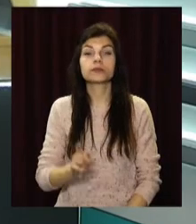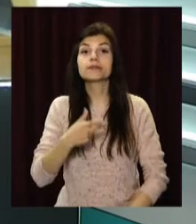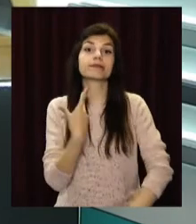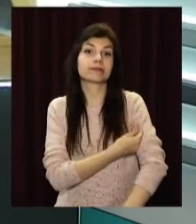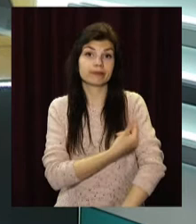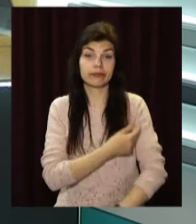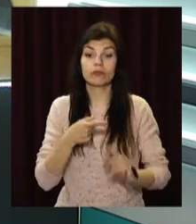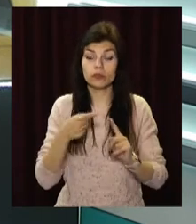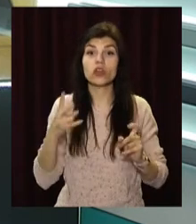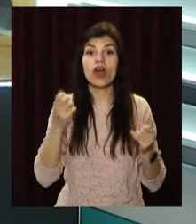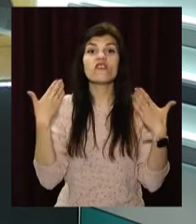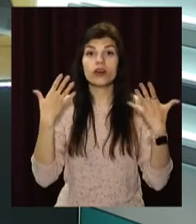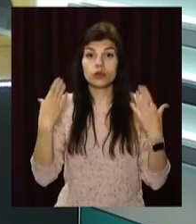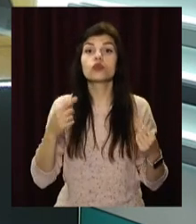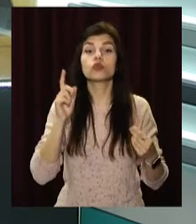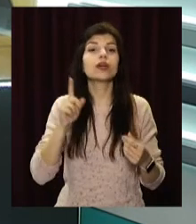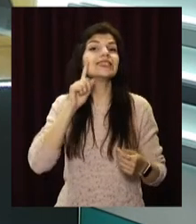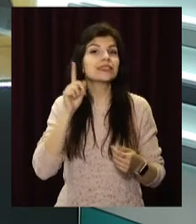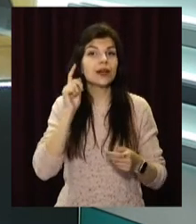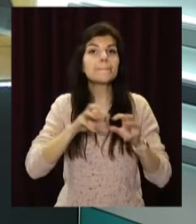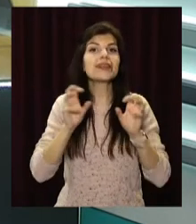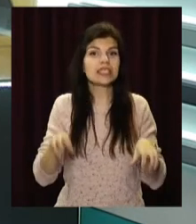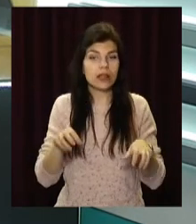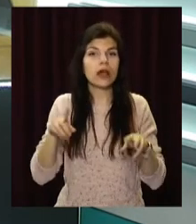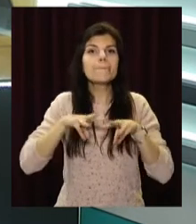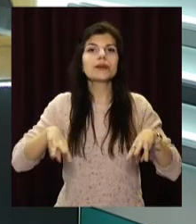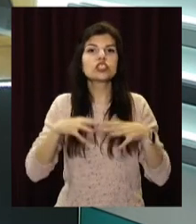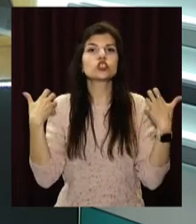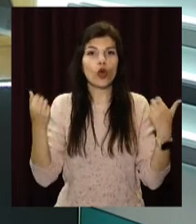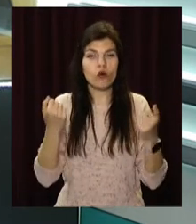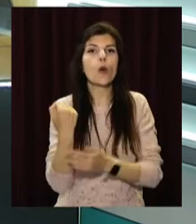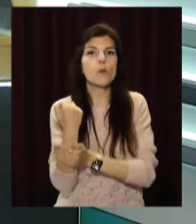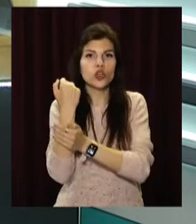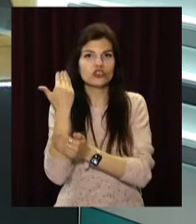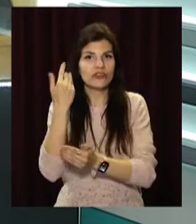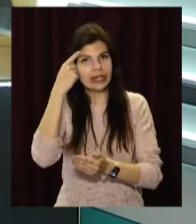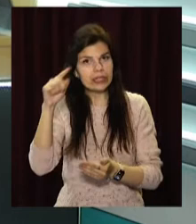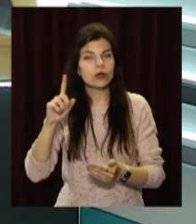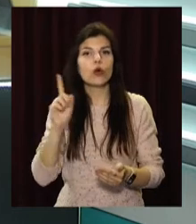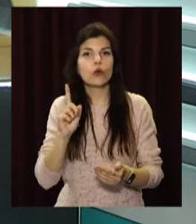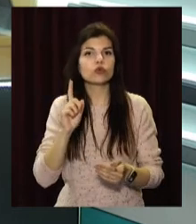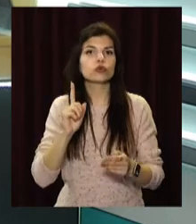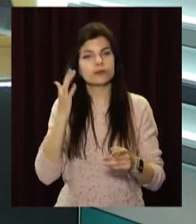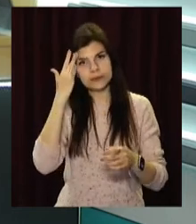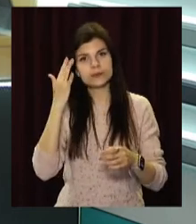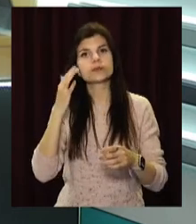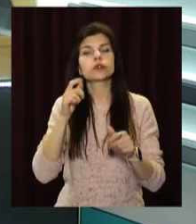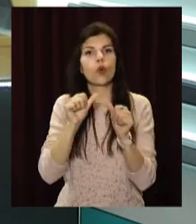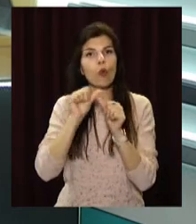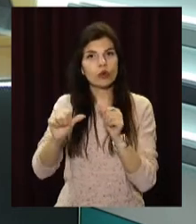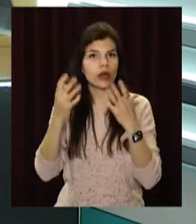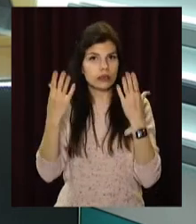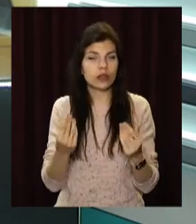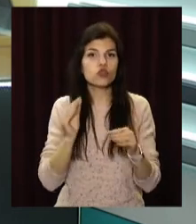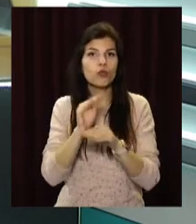Імунізуватимуть на вихідних. Президент України підтримав пропозицію міністра охорони здоров'я Максима Степанова щодо впровадження окремих днів,